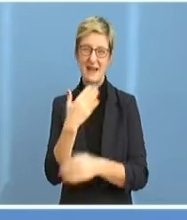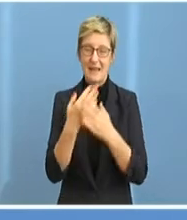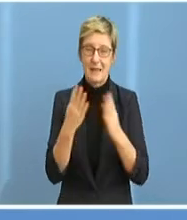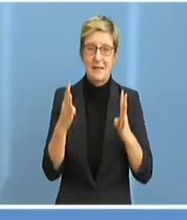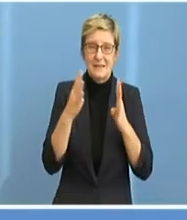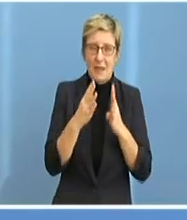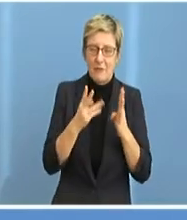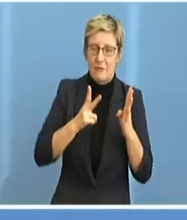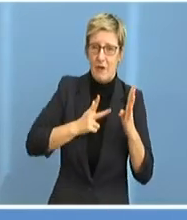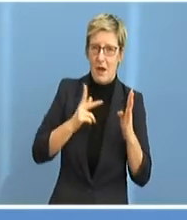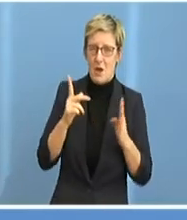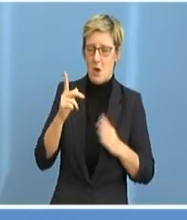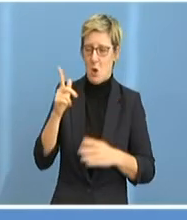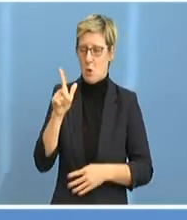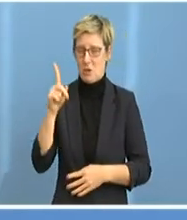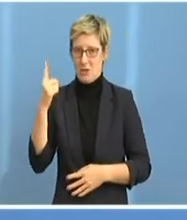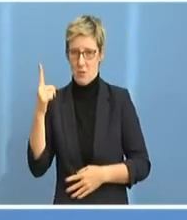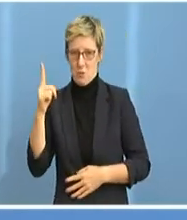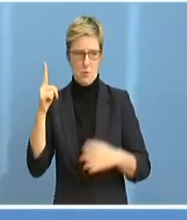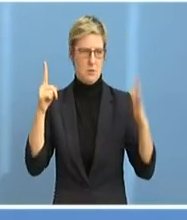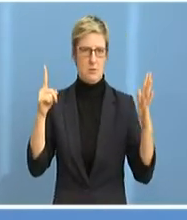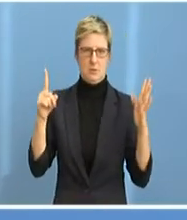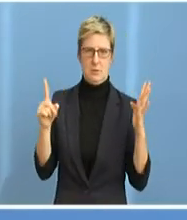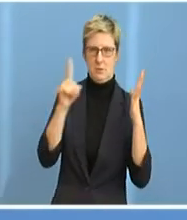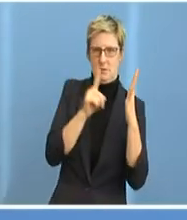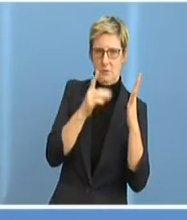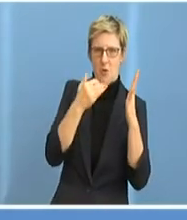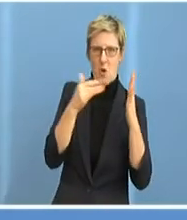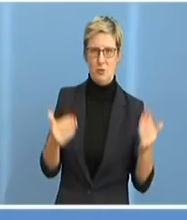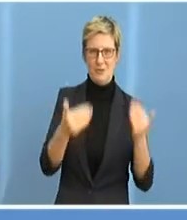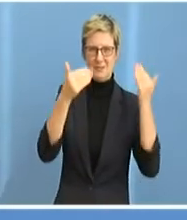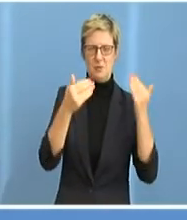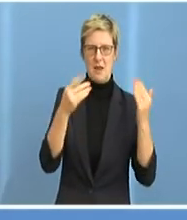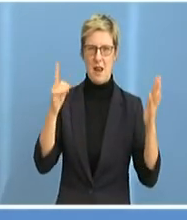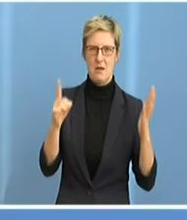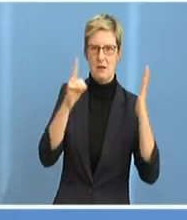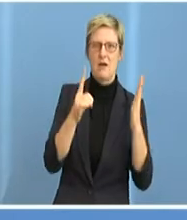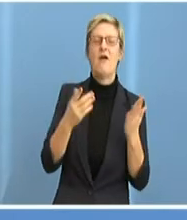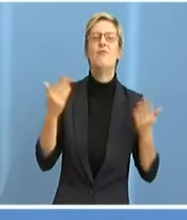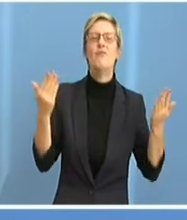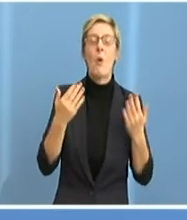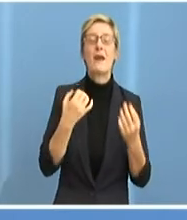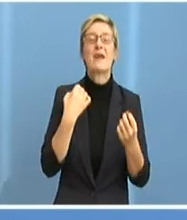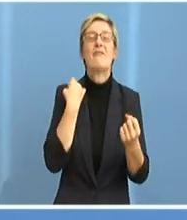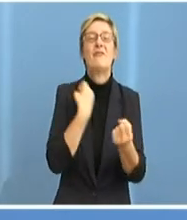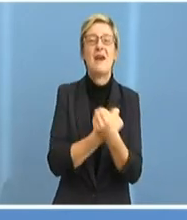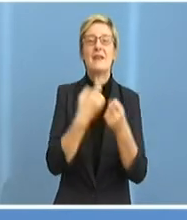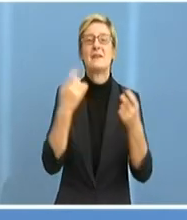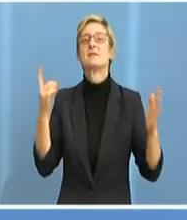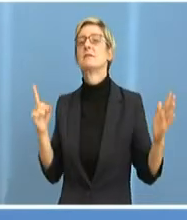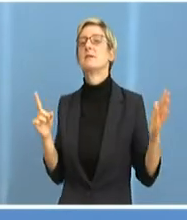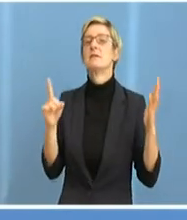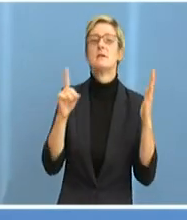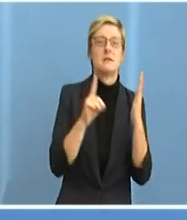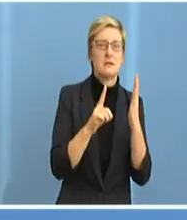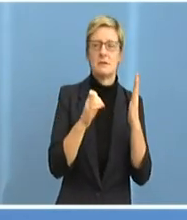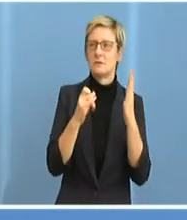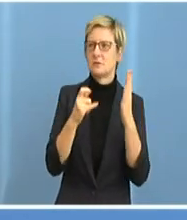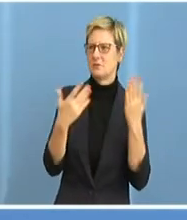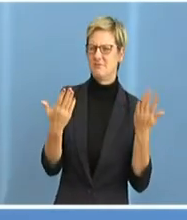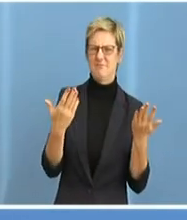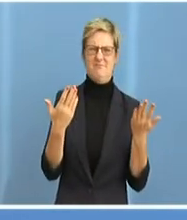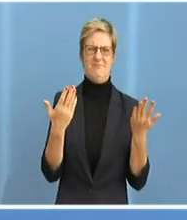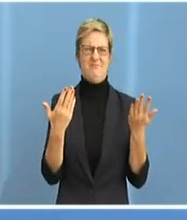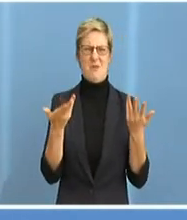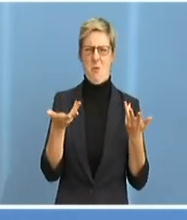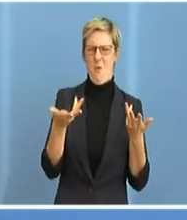Treffen Lukaschenkos mit einigen inhaftierten Oppositionellen in einem Gefängnis stattgefunden hat, zeigt doch, dass man hier überhaupt nicht sprechen kann von